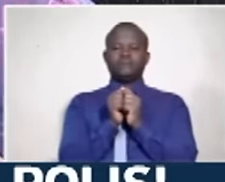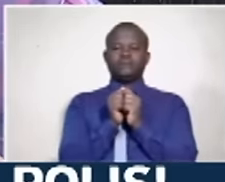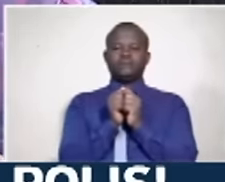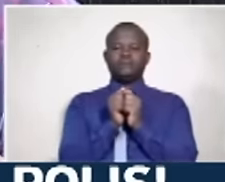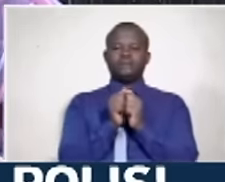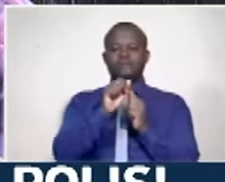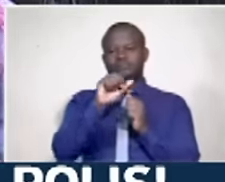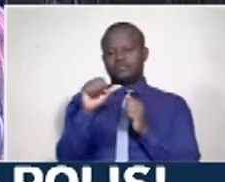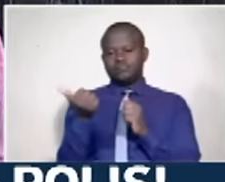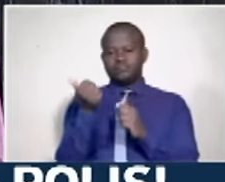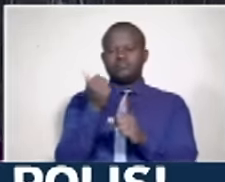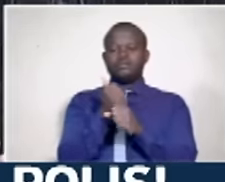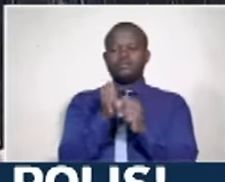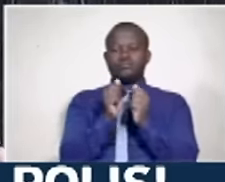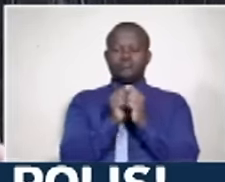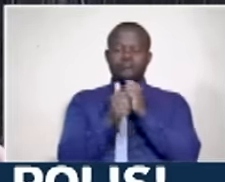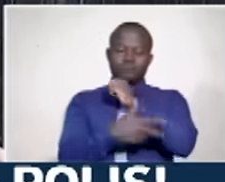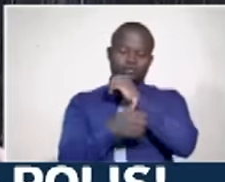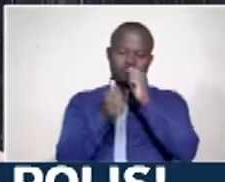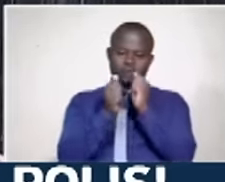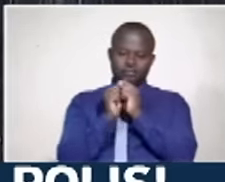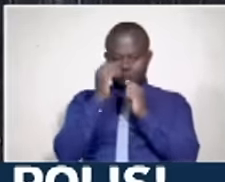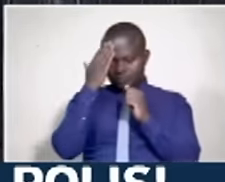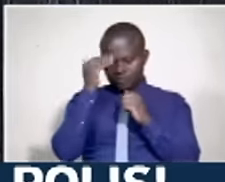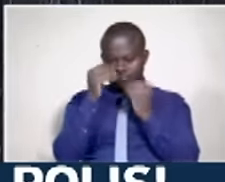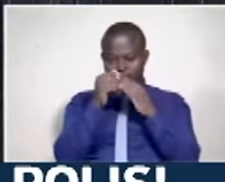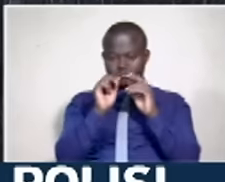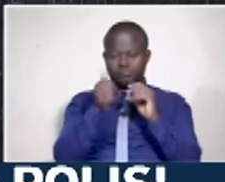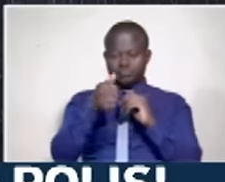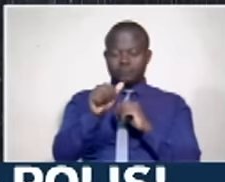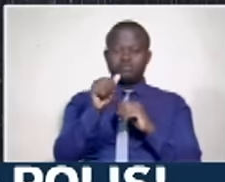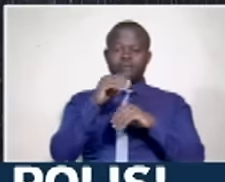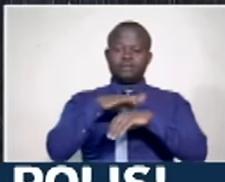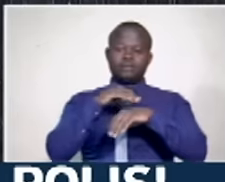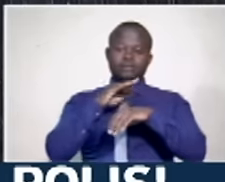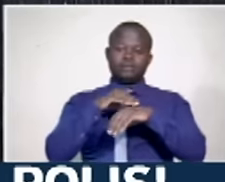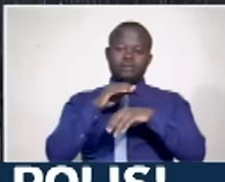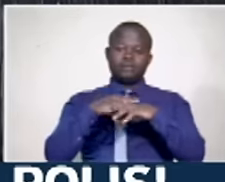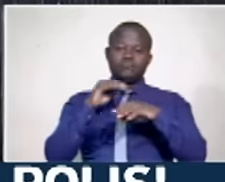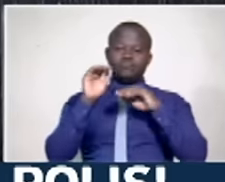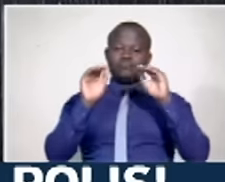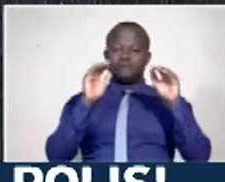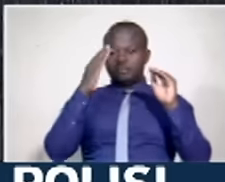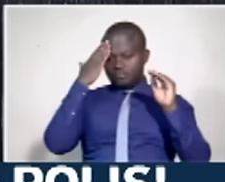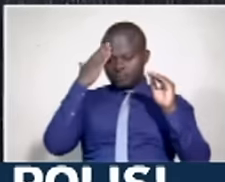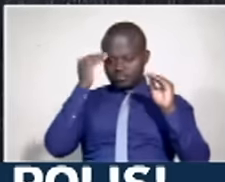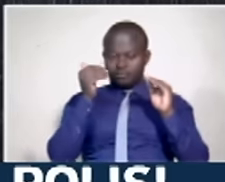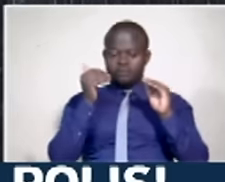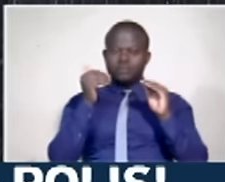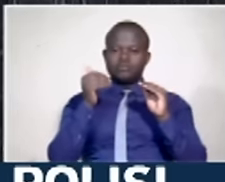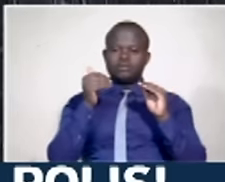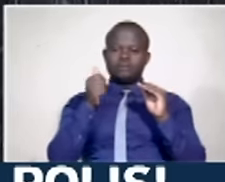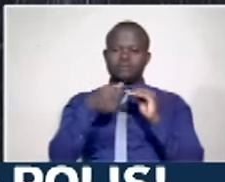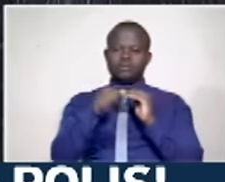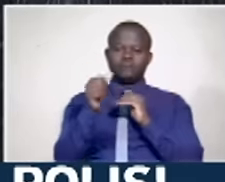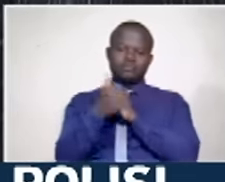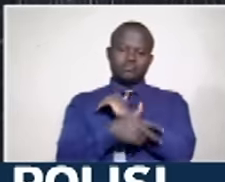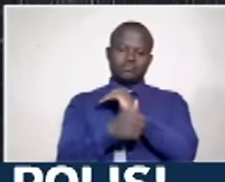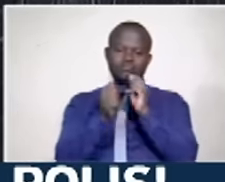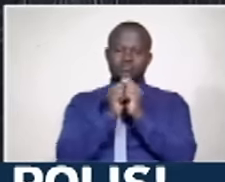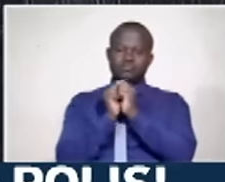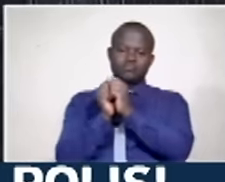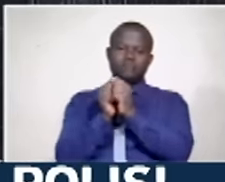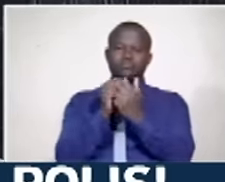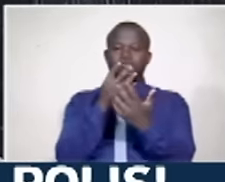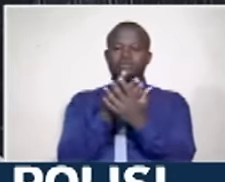ni mugenzi wanjye twibanaga kubera ko bamuhamagaraga bamubaza kubera uwo munguwo mugenzi wanjye twibanaga